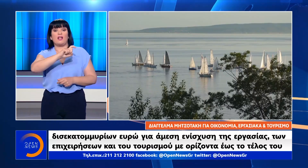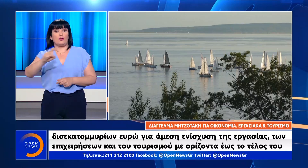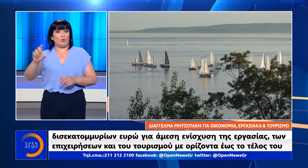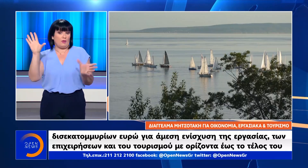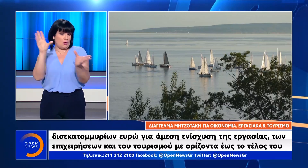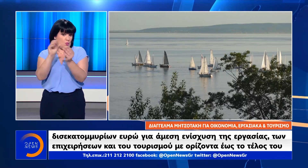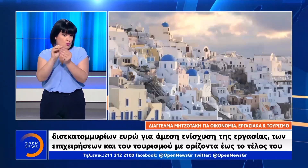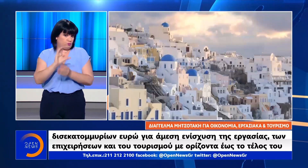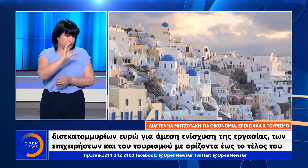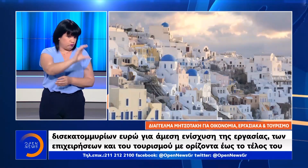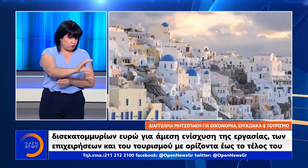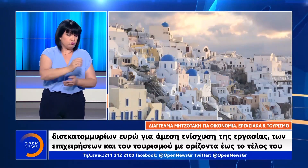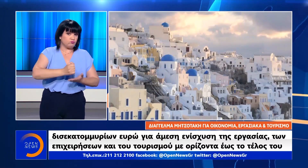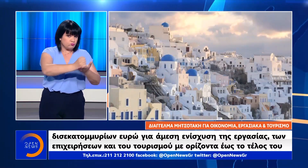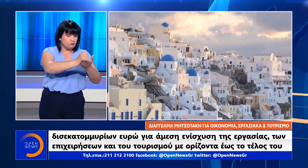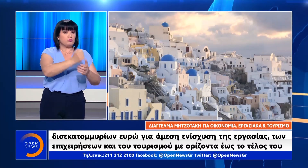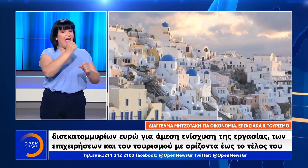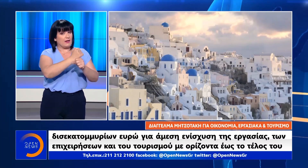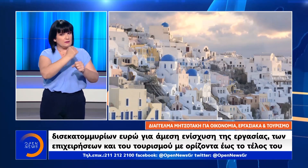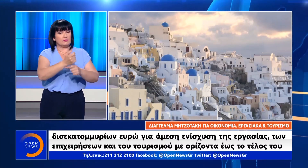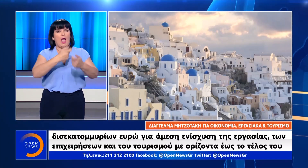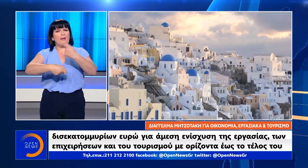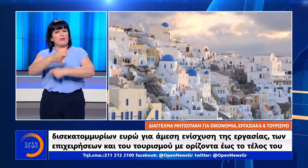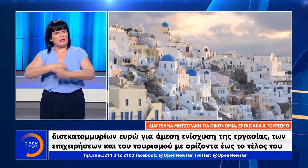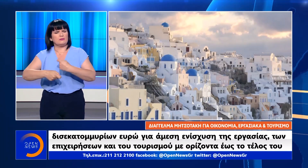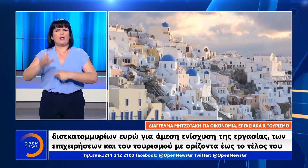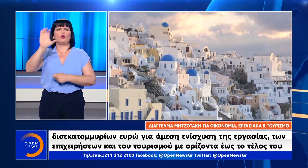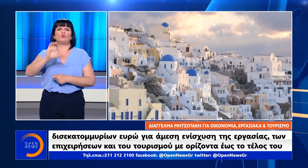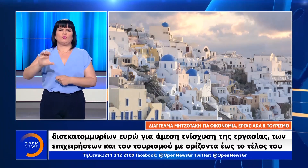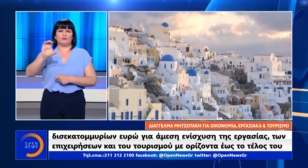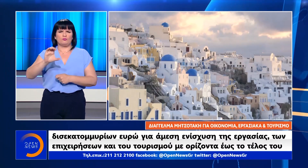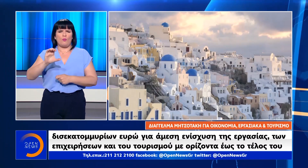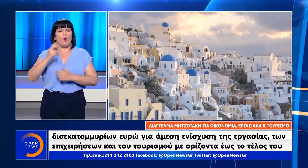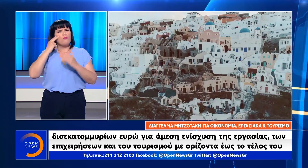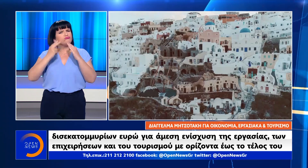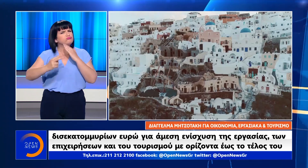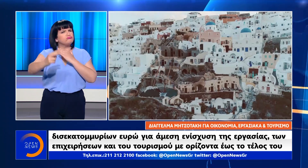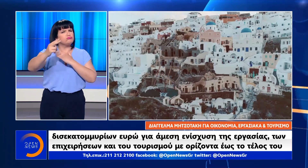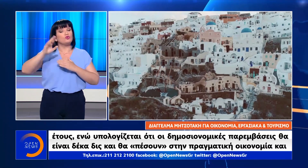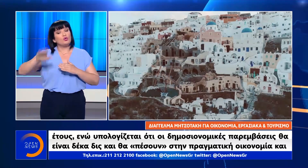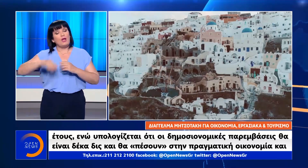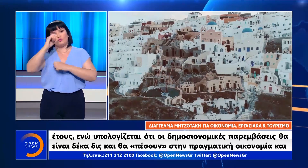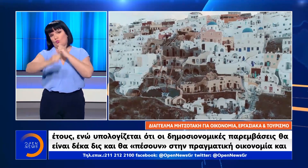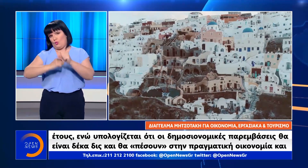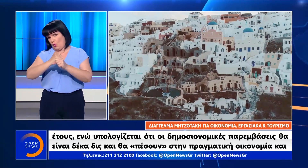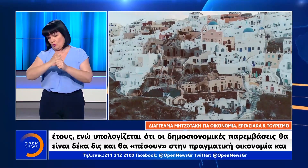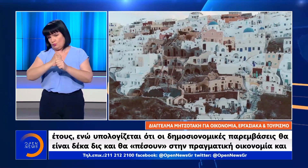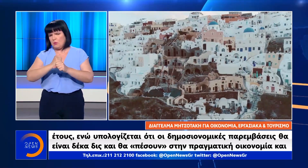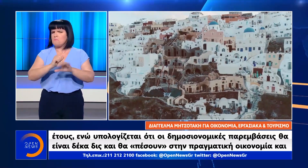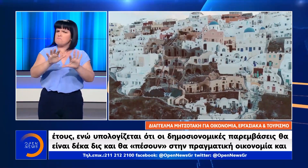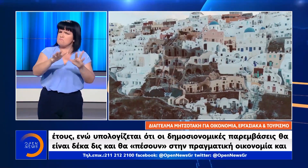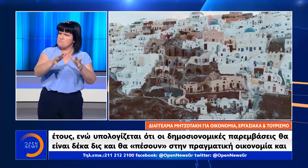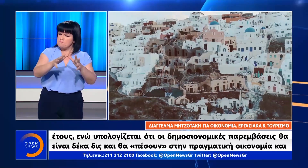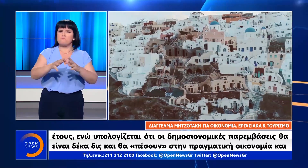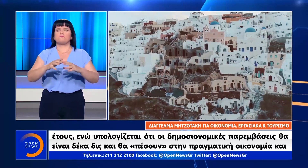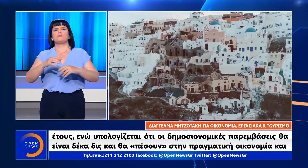ευρώ για άμεση ενίσχυση της εργασίας, των επιχειρήσεων και του τουρισμού, με ορίζοντα έως το τέλος του έτους. Ενώ υπολογίζεται